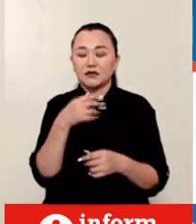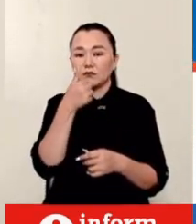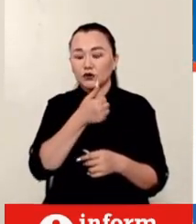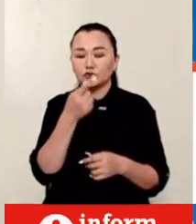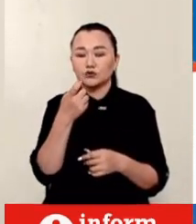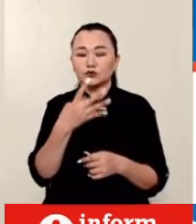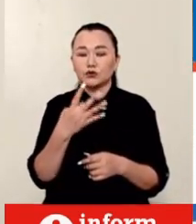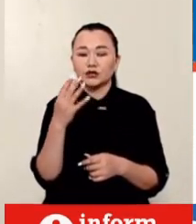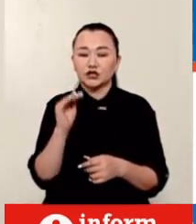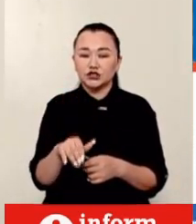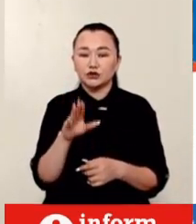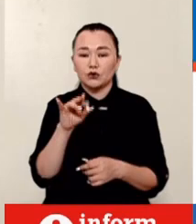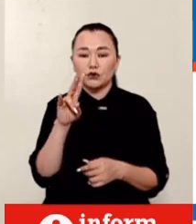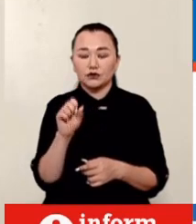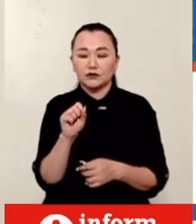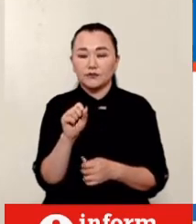140 тысяч тонн